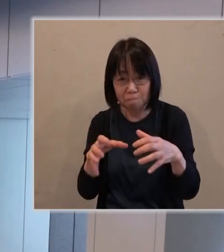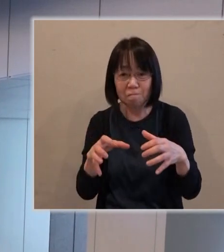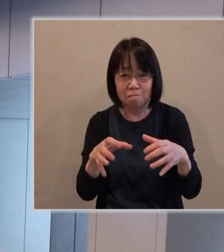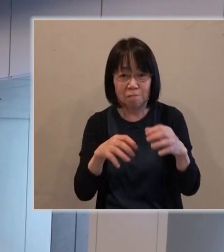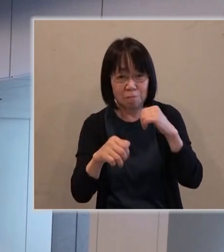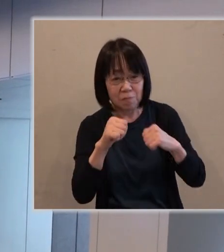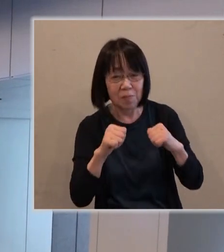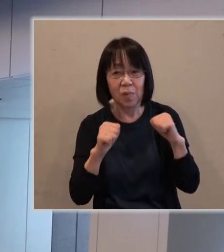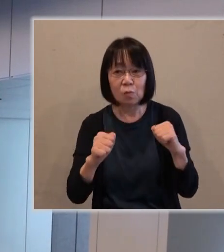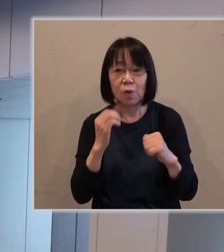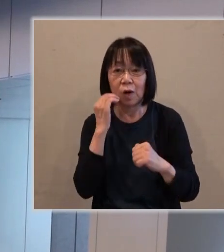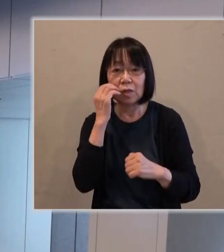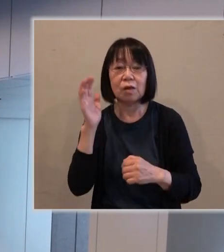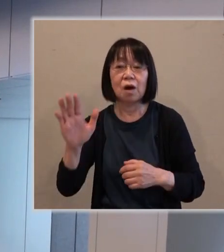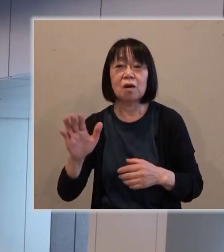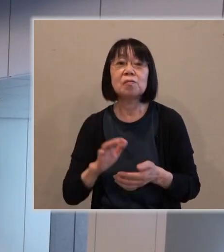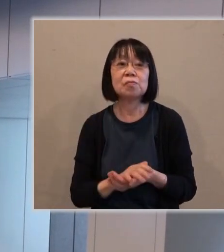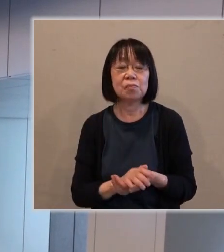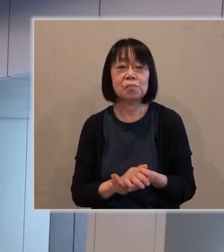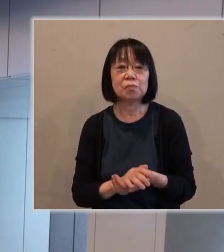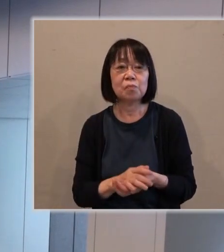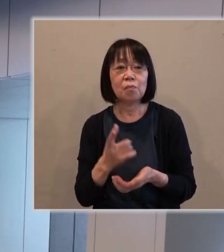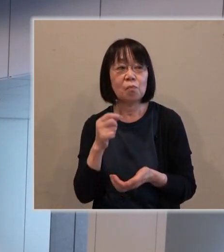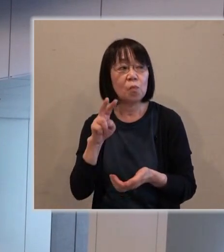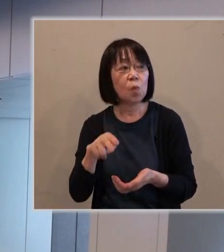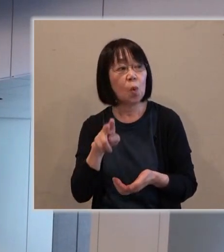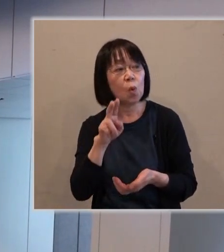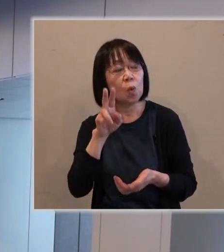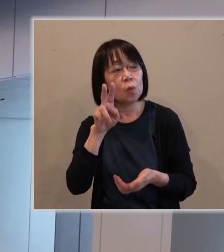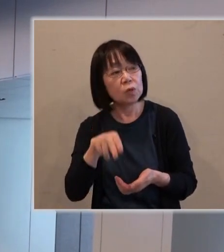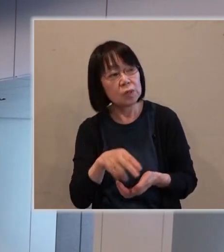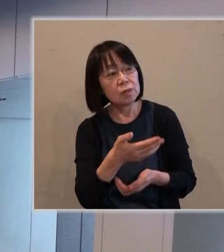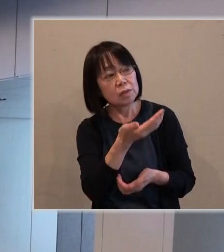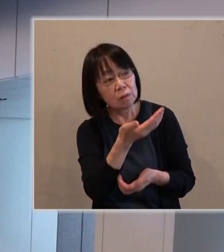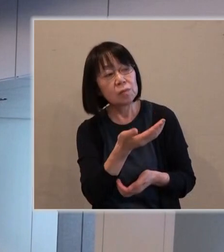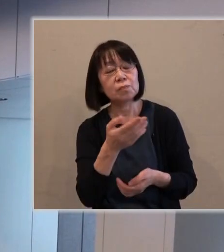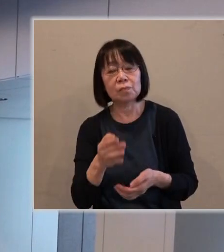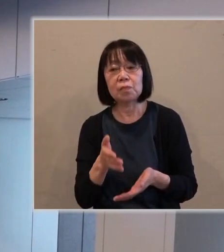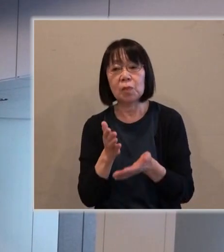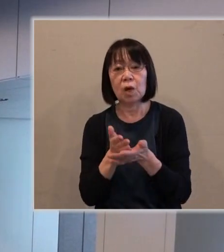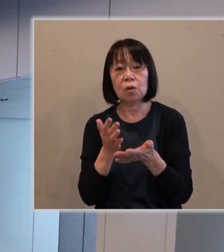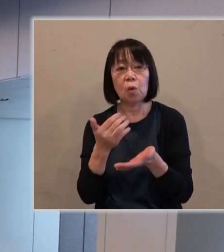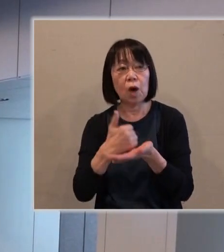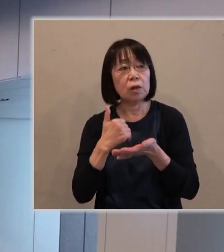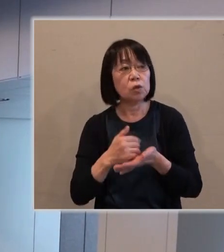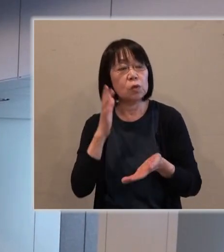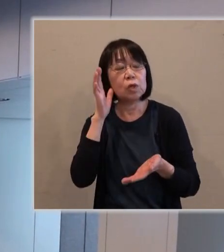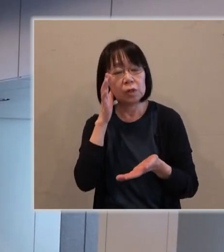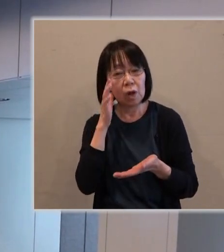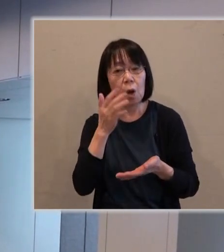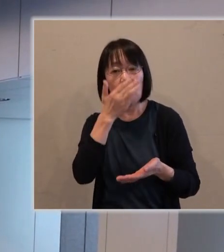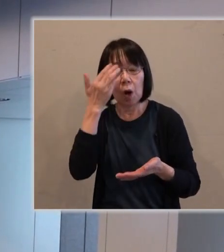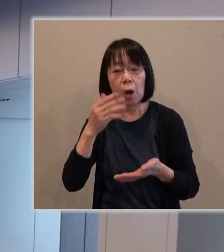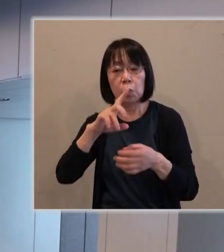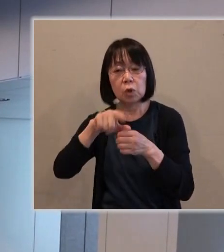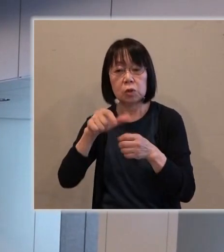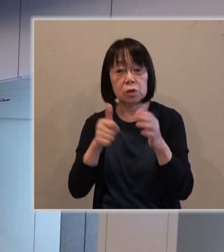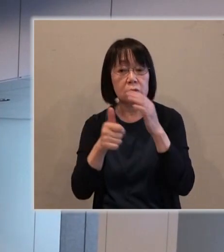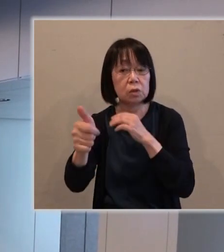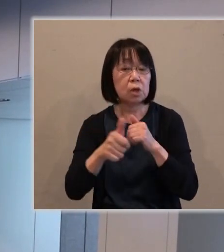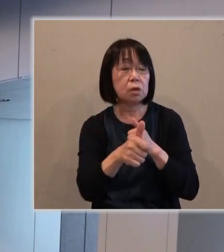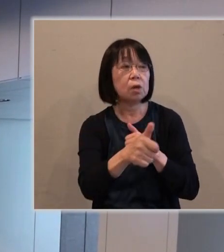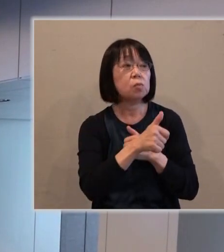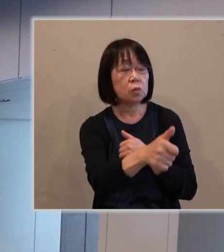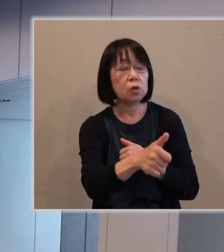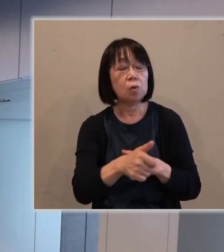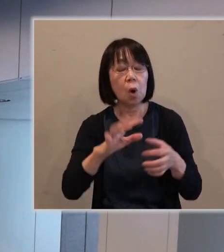っとモーリーさんにもちょっと振ってみたいんですけど、今の話を聞いて若者が地域に出ていくにはっていう、その機会として